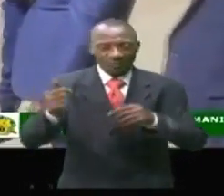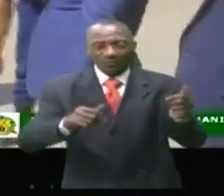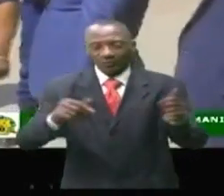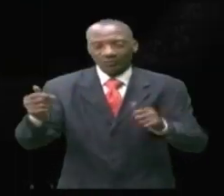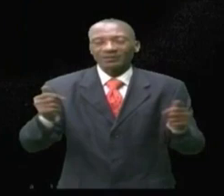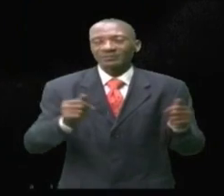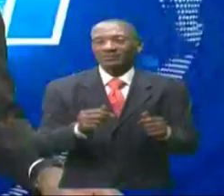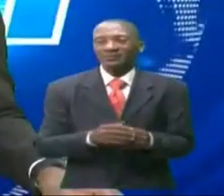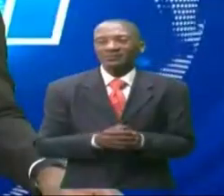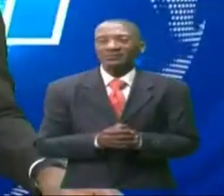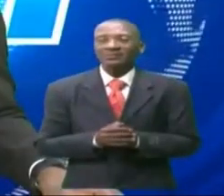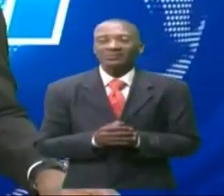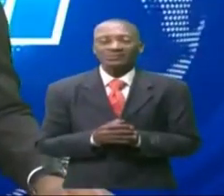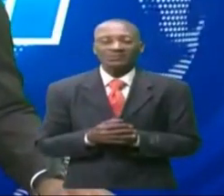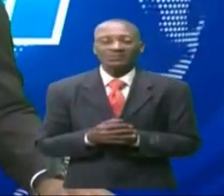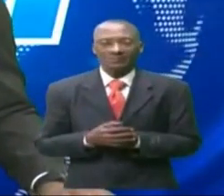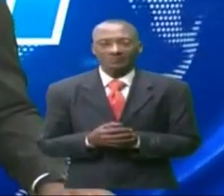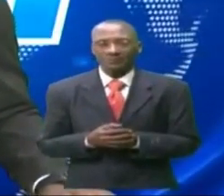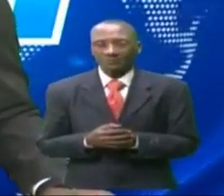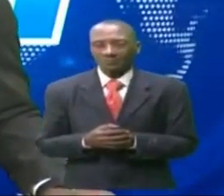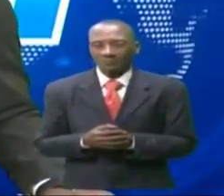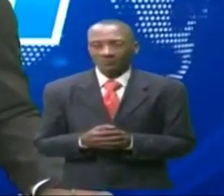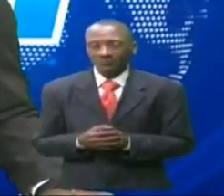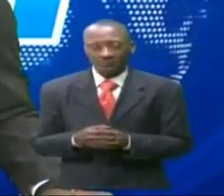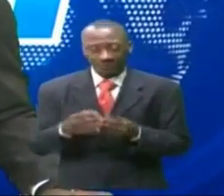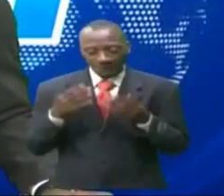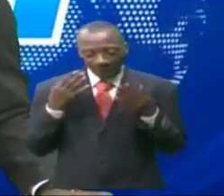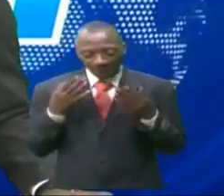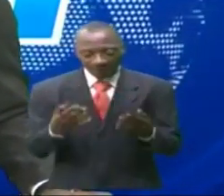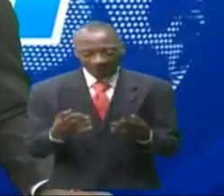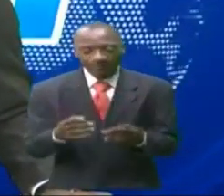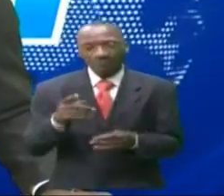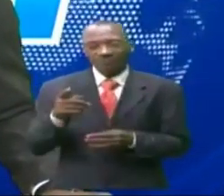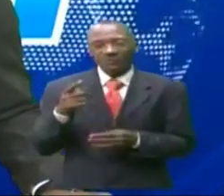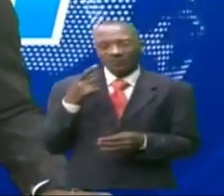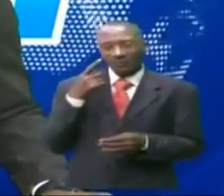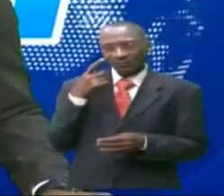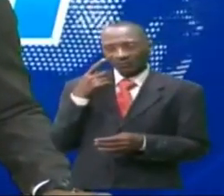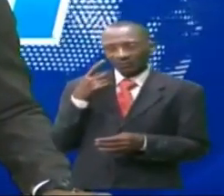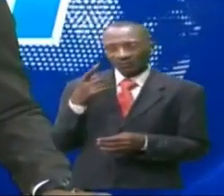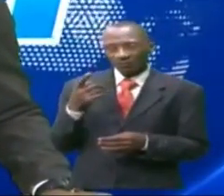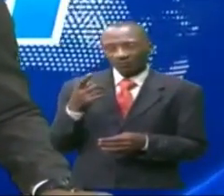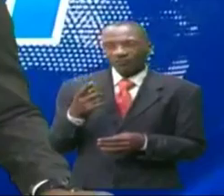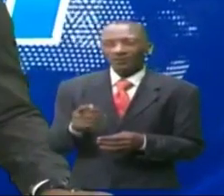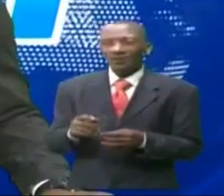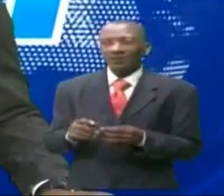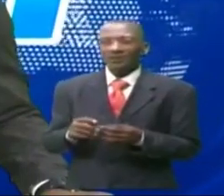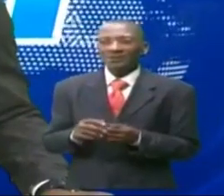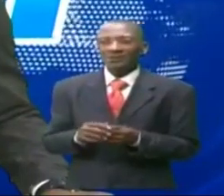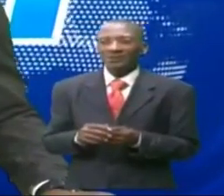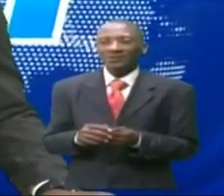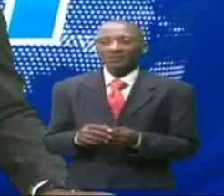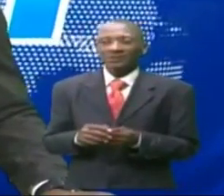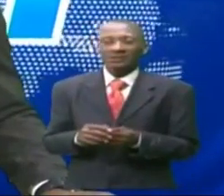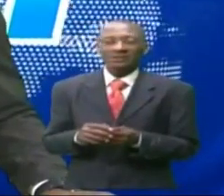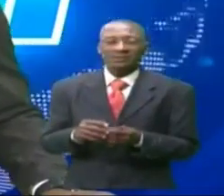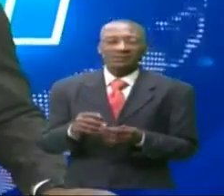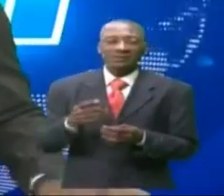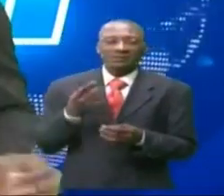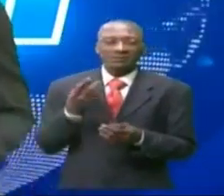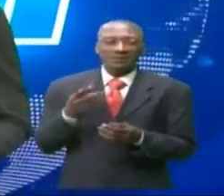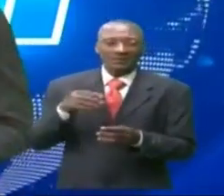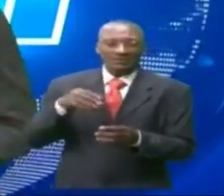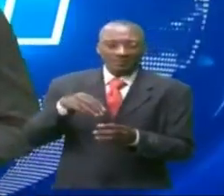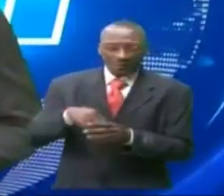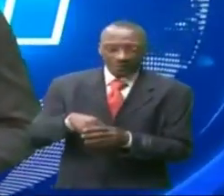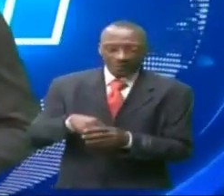dite cérémonie. Vous venez de suivre une cérémonie de remise-reprise à la direction provinciale de